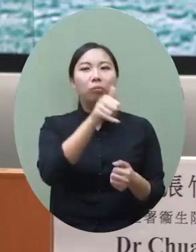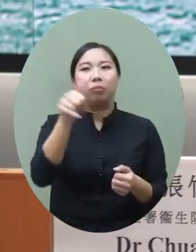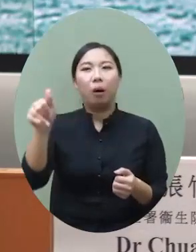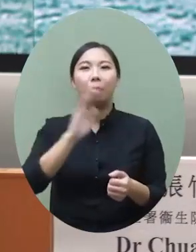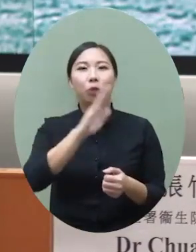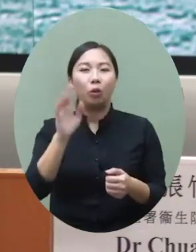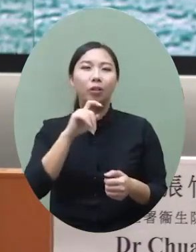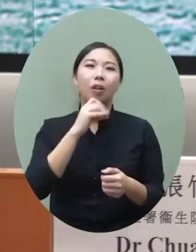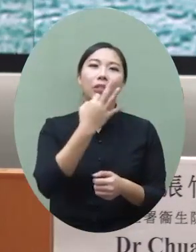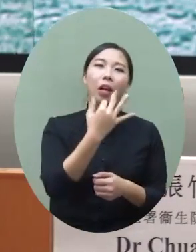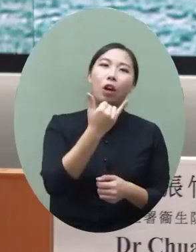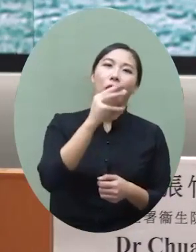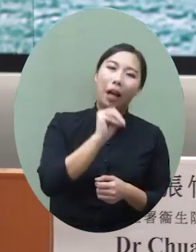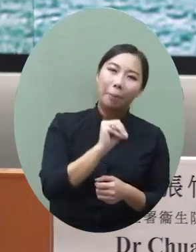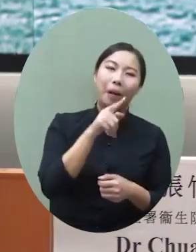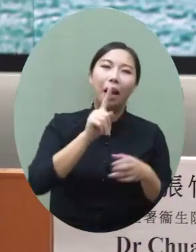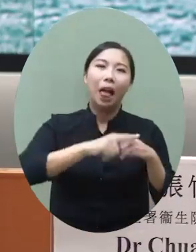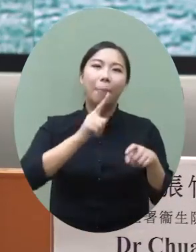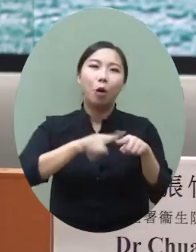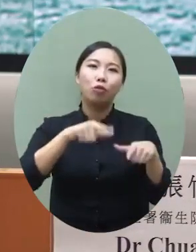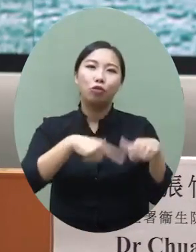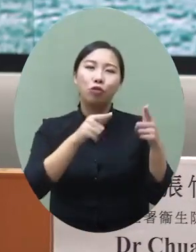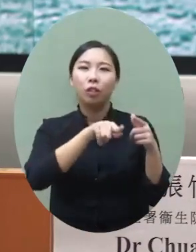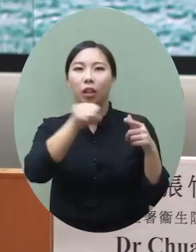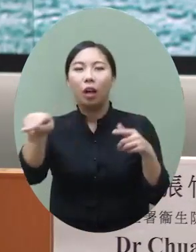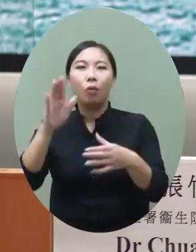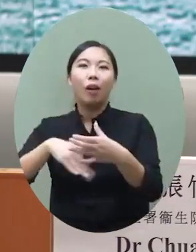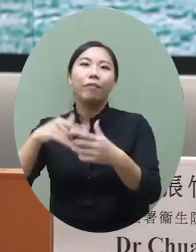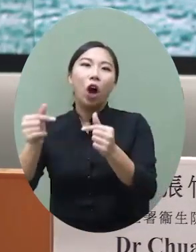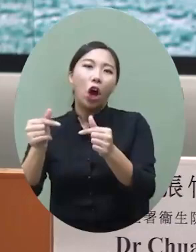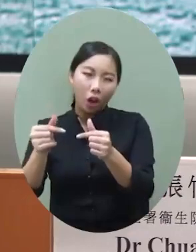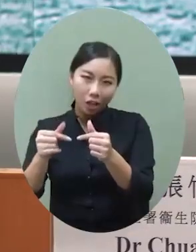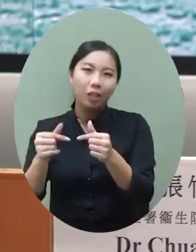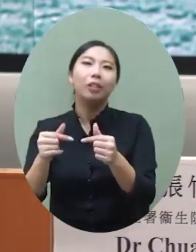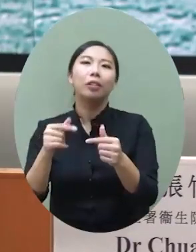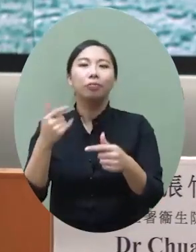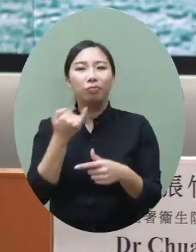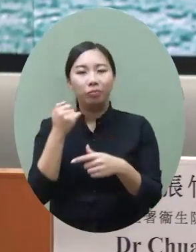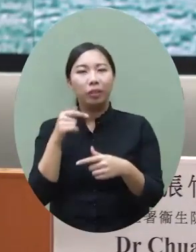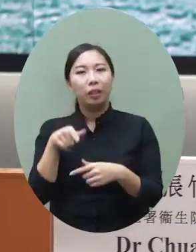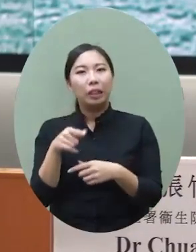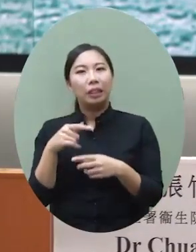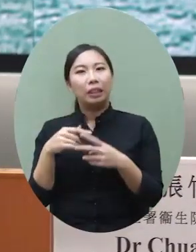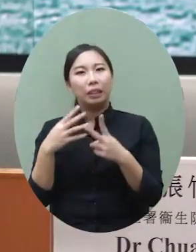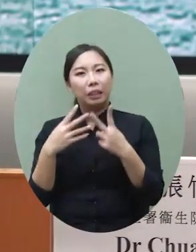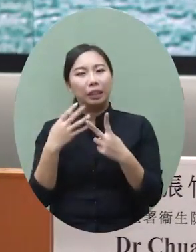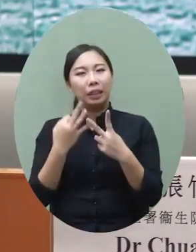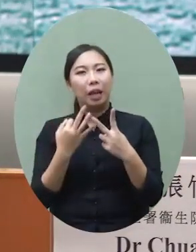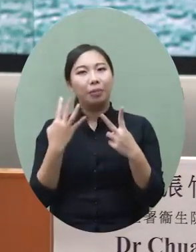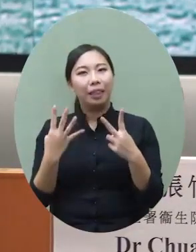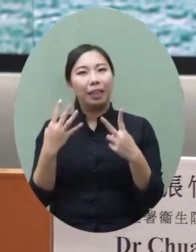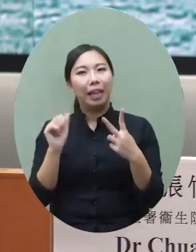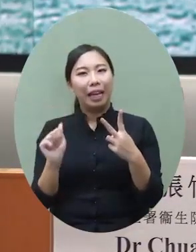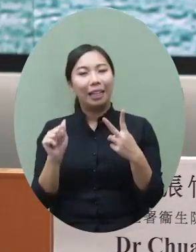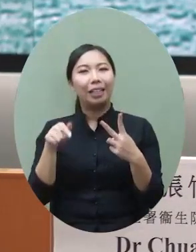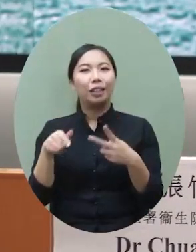揸36M 黎木樹去葵芳地鐵。有時係揸234A 係荃灣